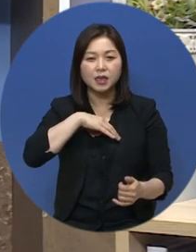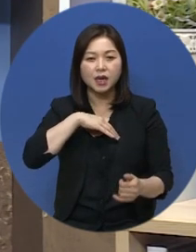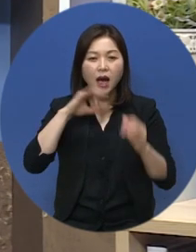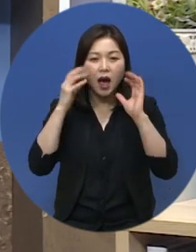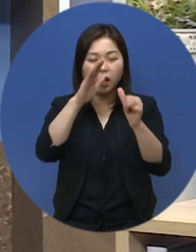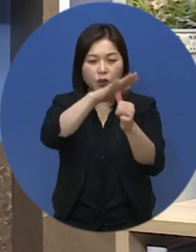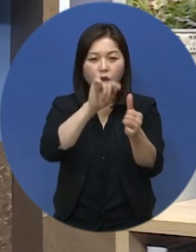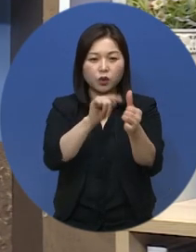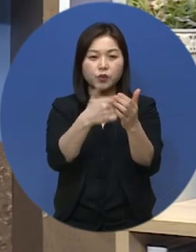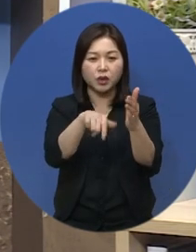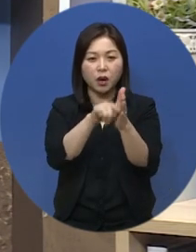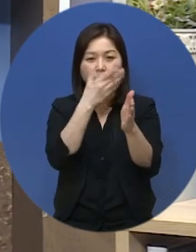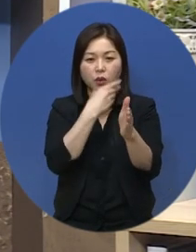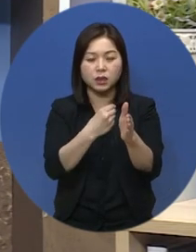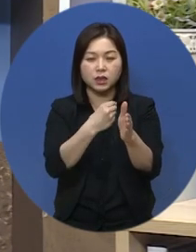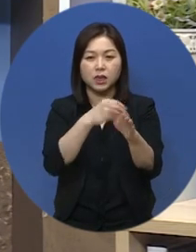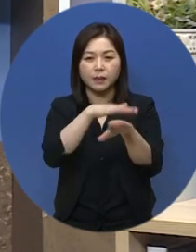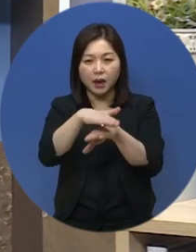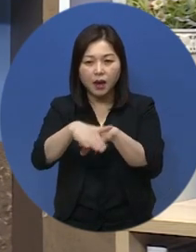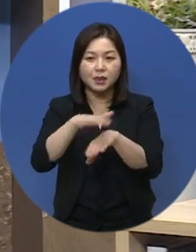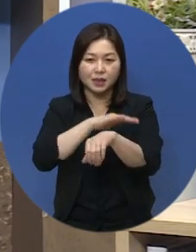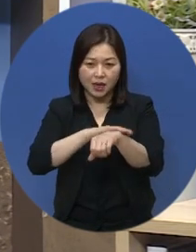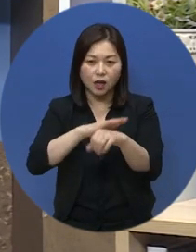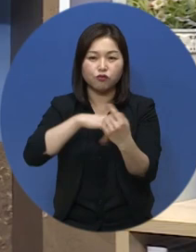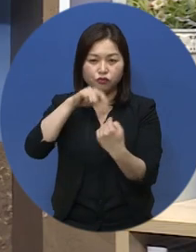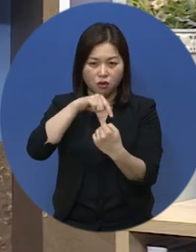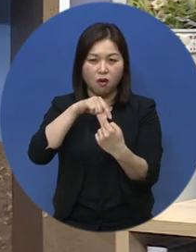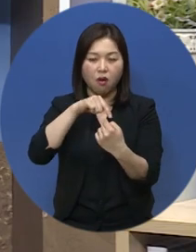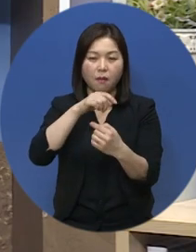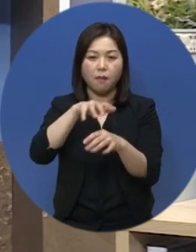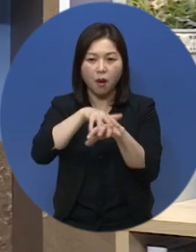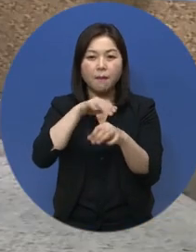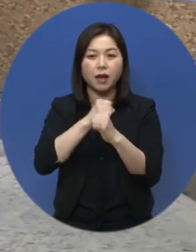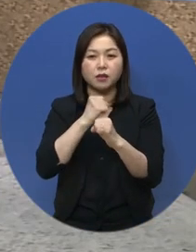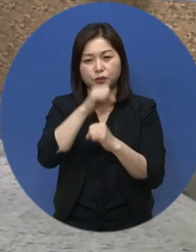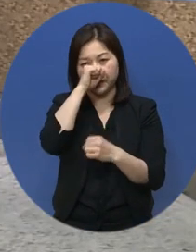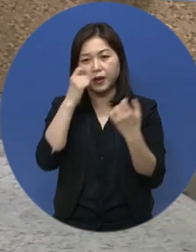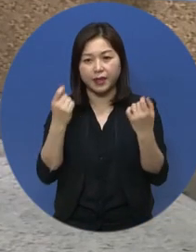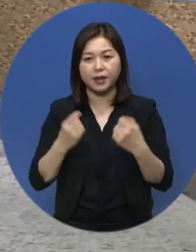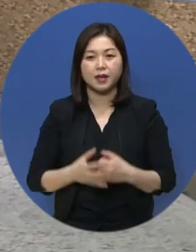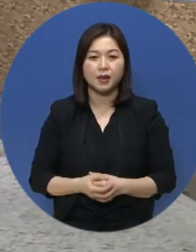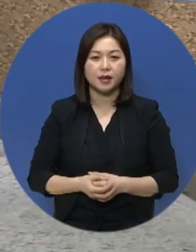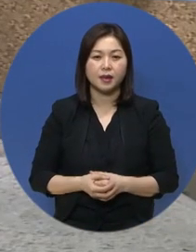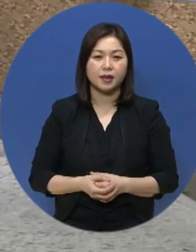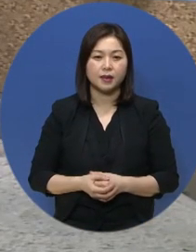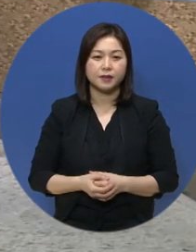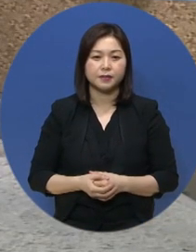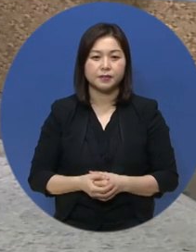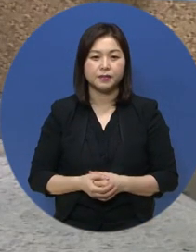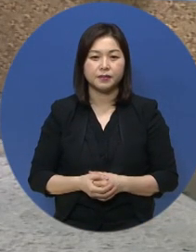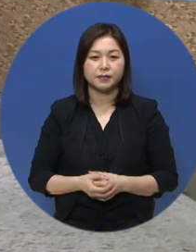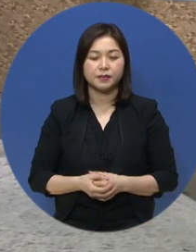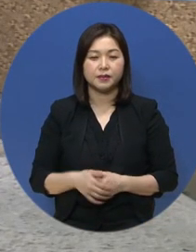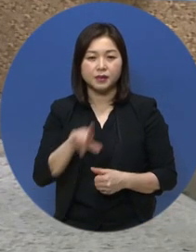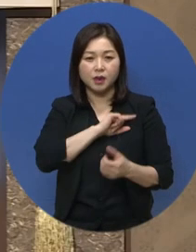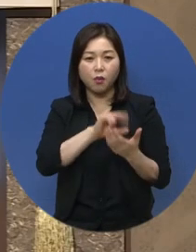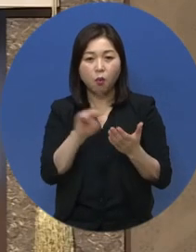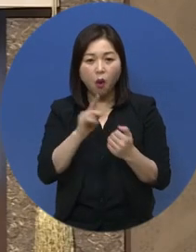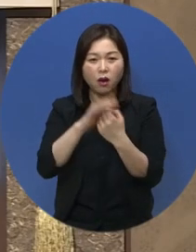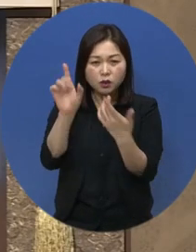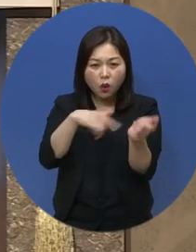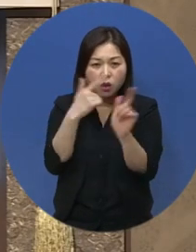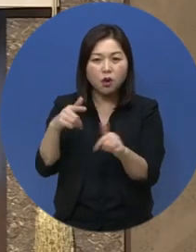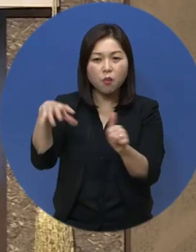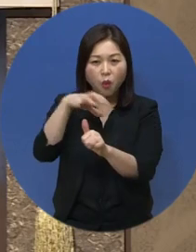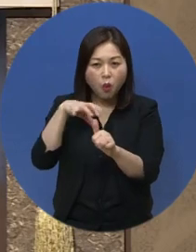그런 복지 체계가 좀 잘 만들어졌으면 좋겠네요. 맞습니다. 우리 뭐 제목도 온종일 돌봄 체계잖아요. 네.